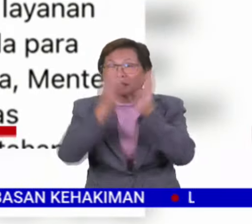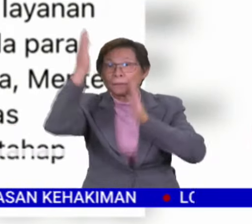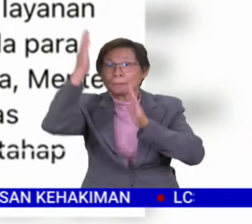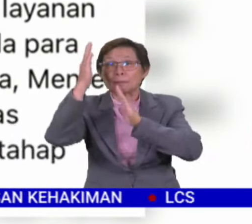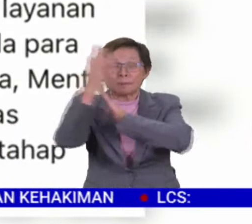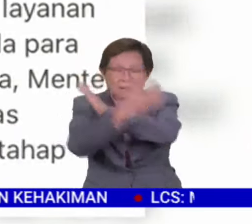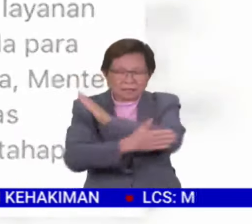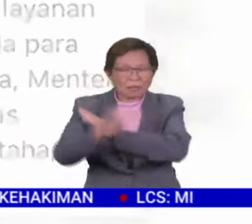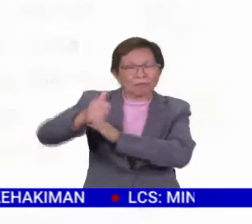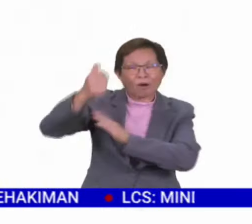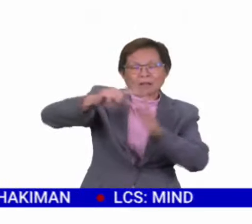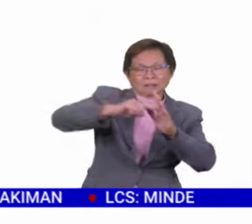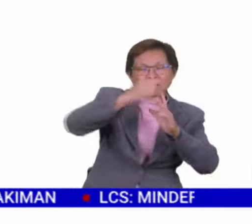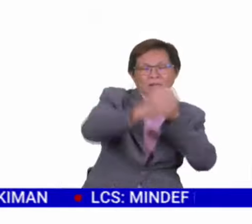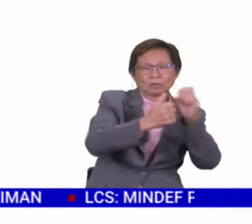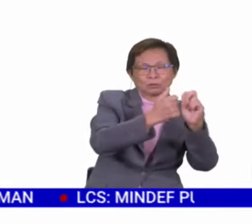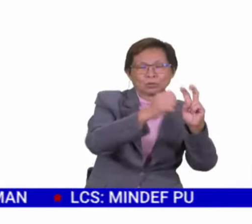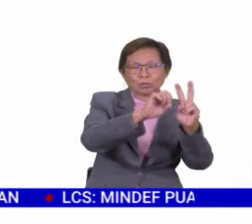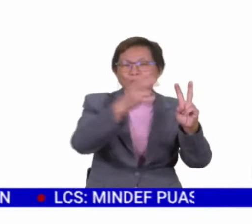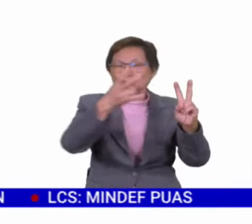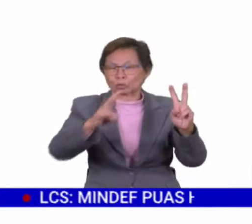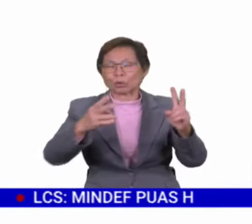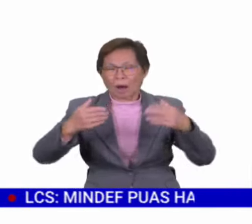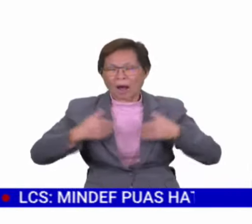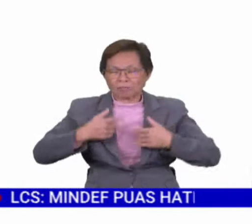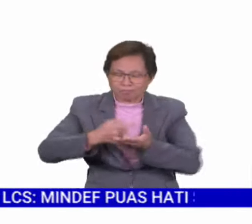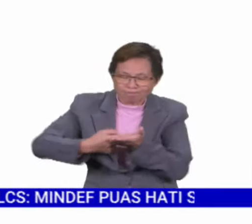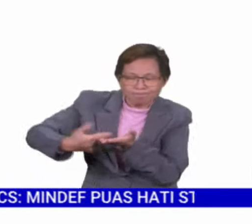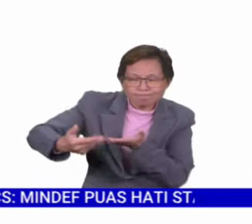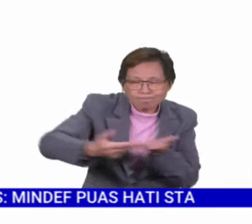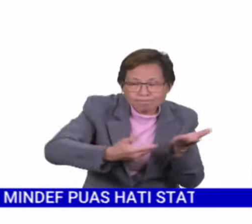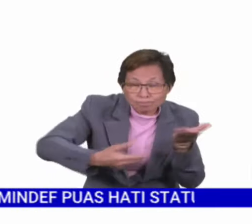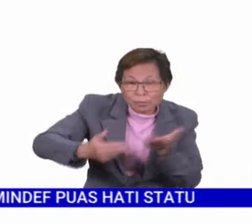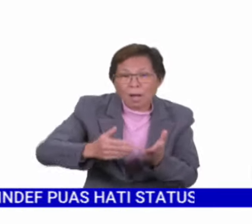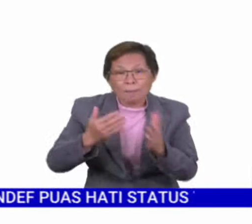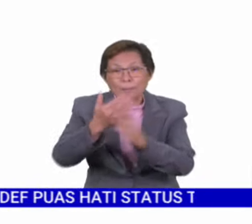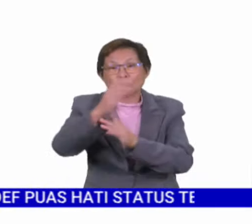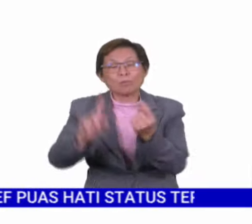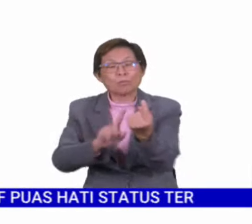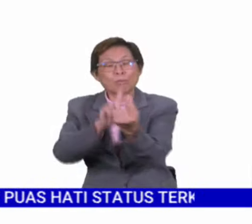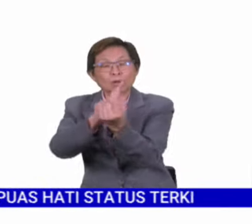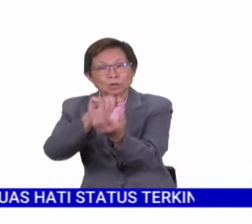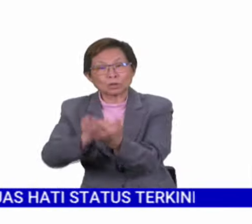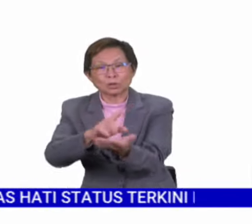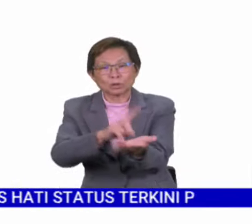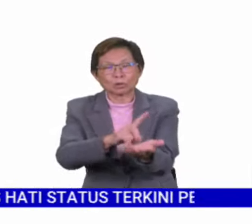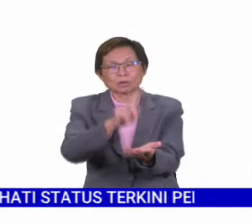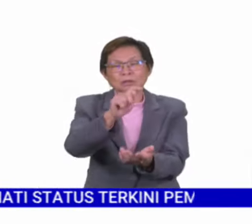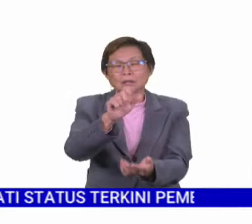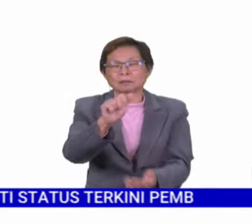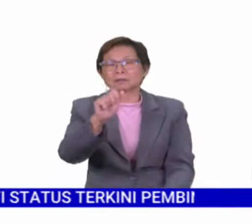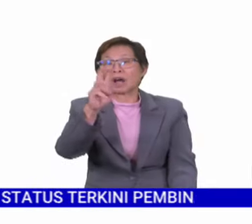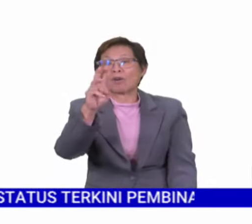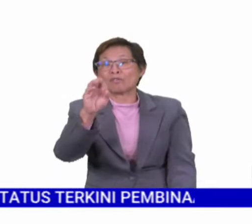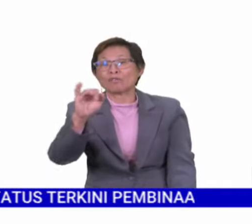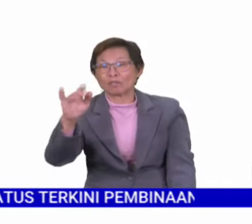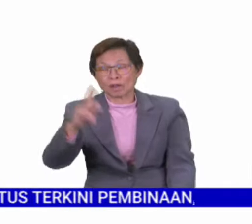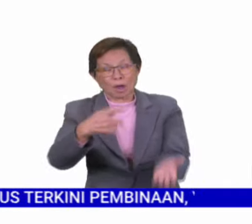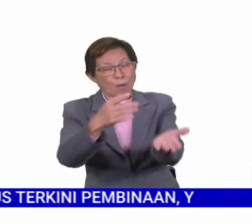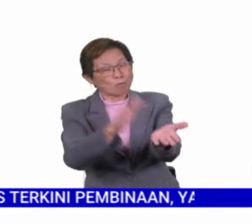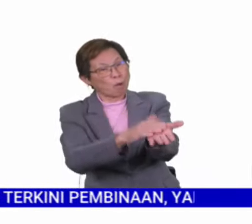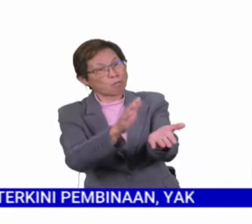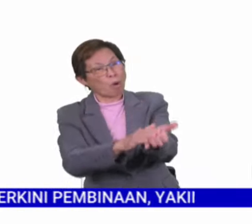perintis bermula sejak tahun 2017 turut dibincangkan. Menerusi pertemuan itu juga, Dr. Taufik Fauzan turut memuji